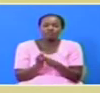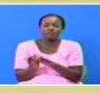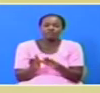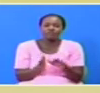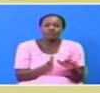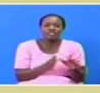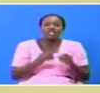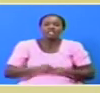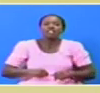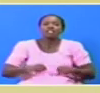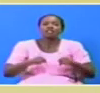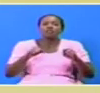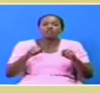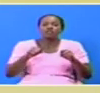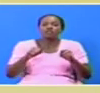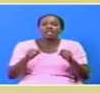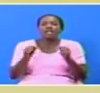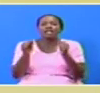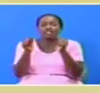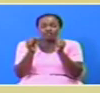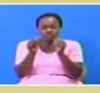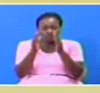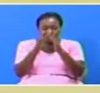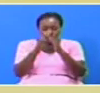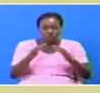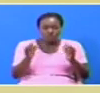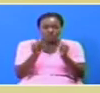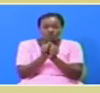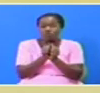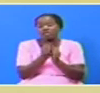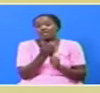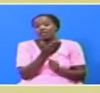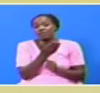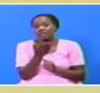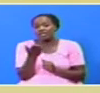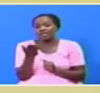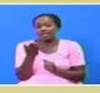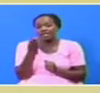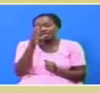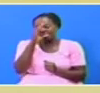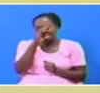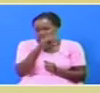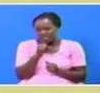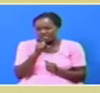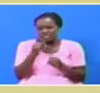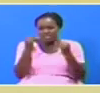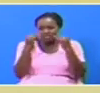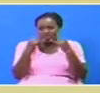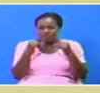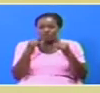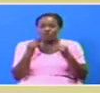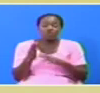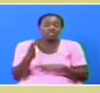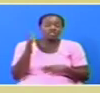Kwingineko, mwenyekiti wa mpango wa nyumba kumi nchini Joseph Kaguthi amesema kwamba ukosefu wa kutoa taarifa kwa vyombo vya